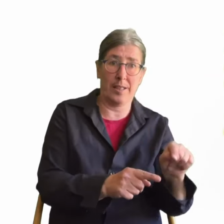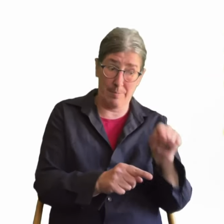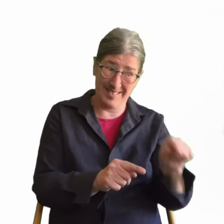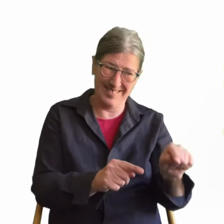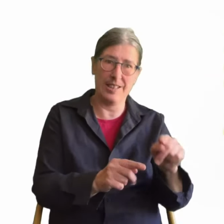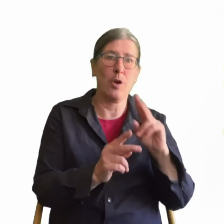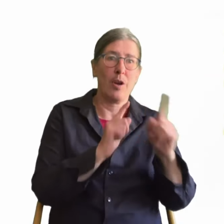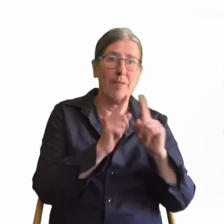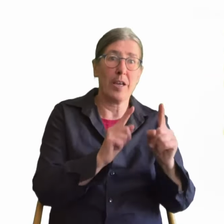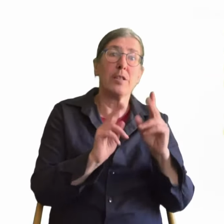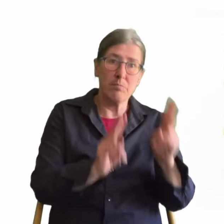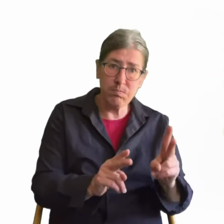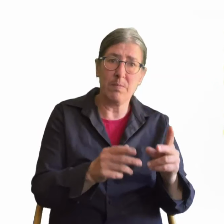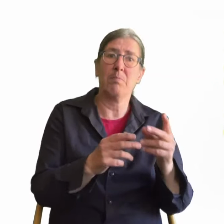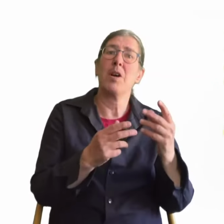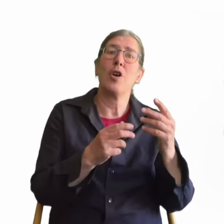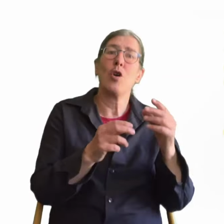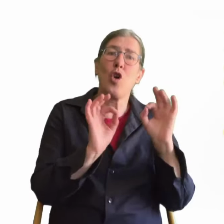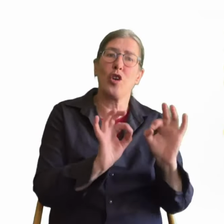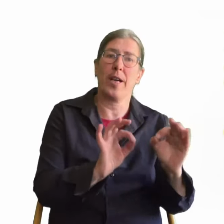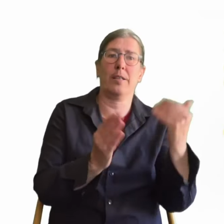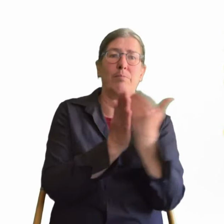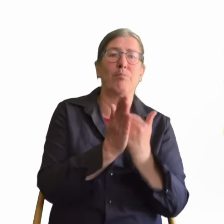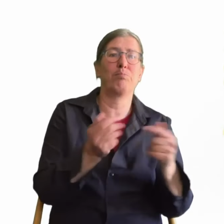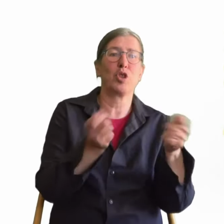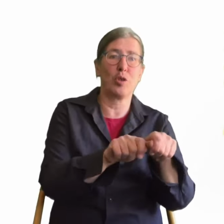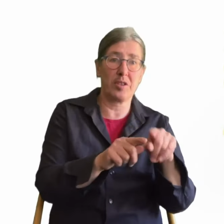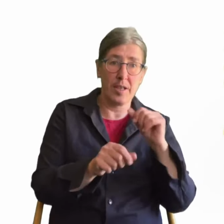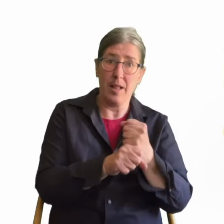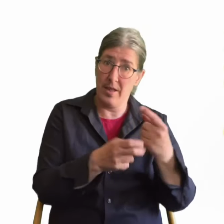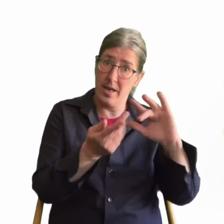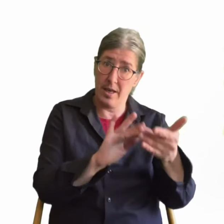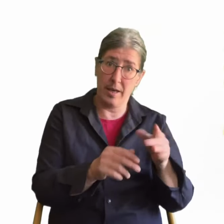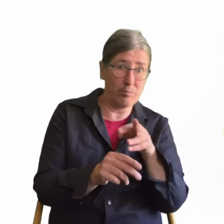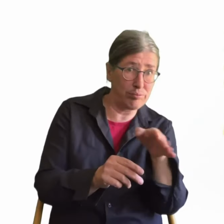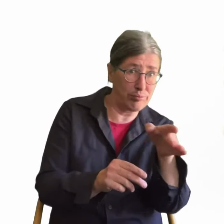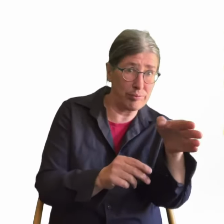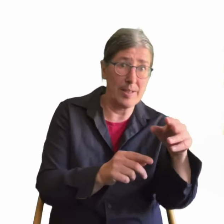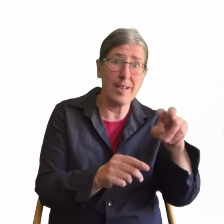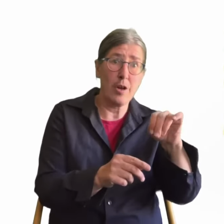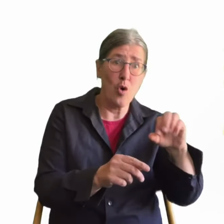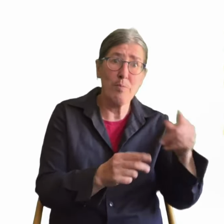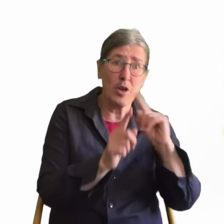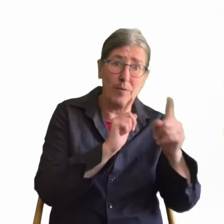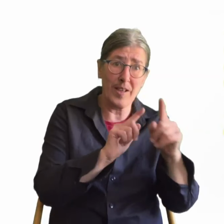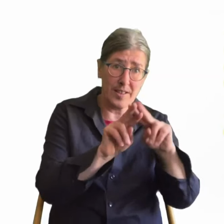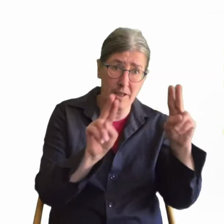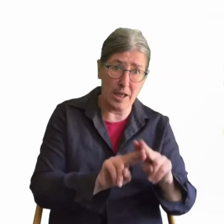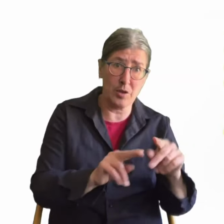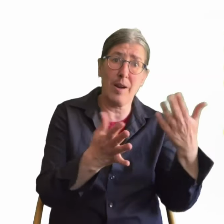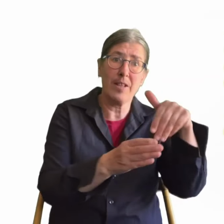Konferenz hatte tatsächlich mal konkrete Beschlüsse und über diese Beschlüsse könnt ihr euch auch mal im Netz informieren, was auf dieser